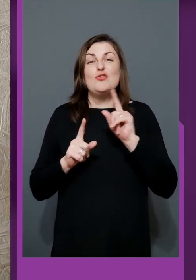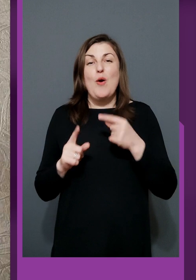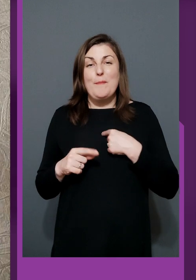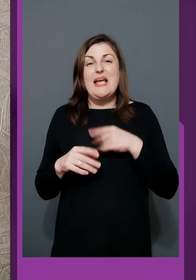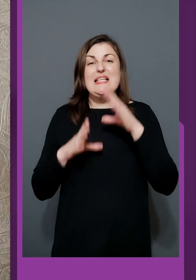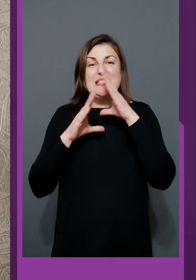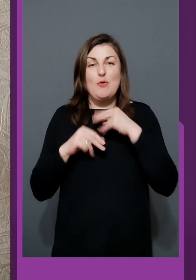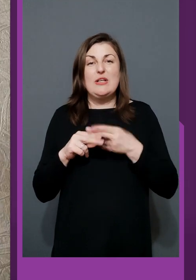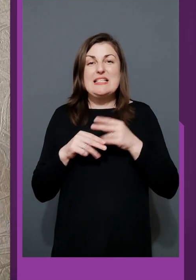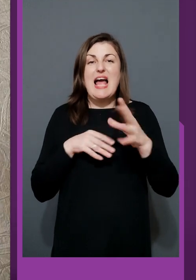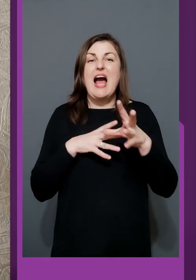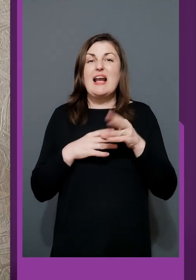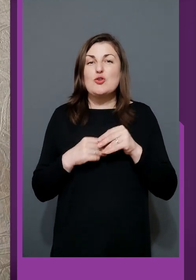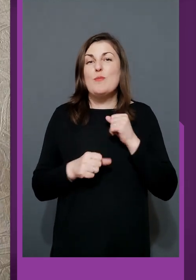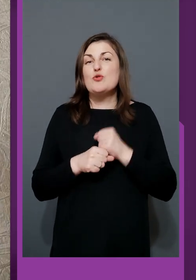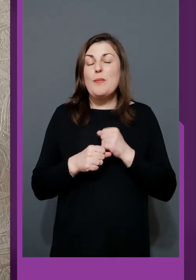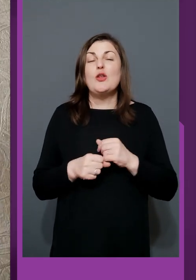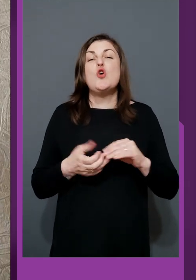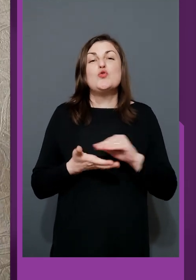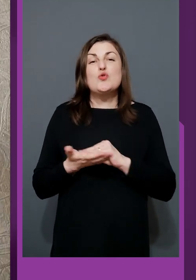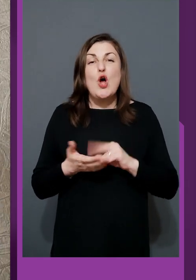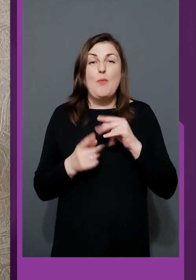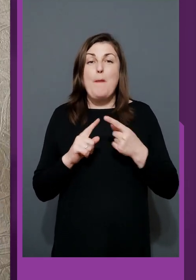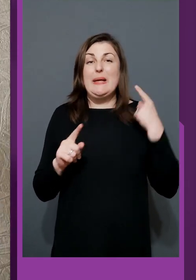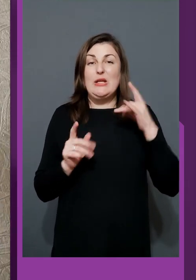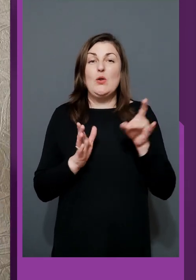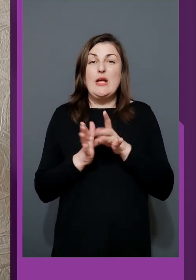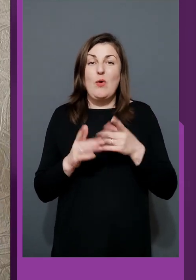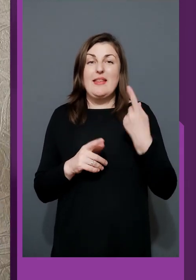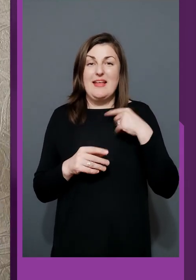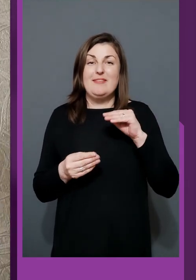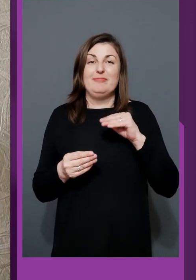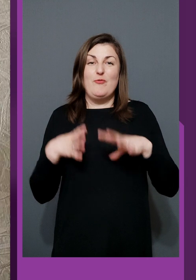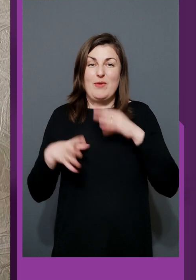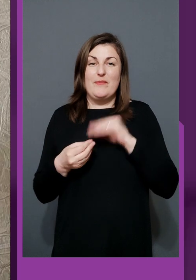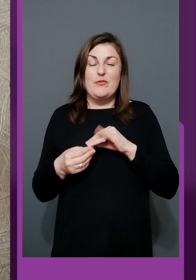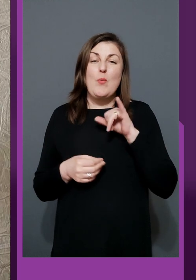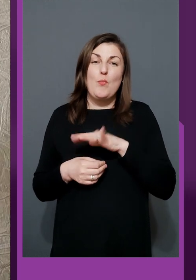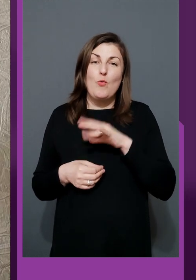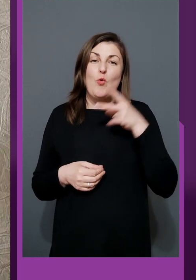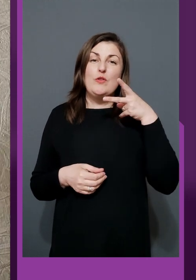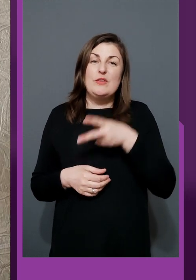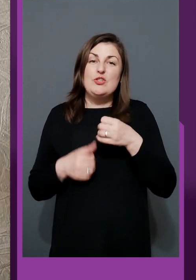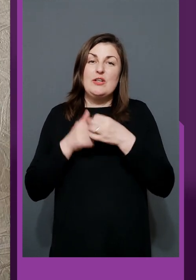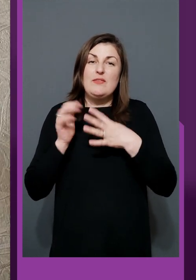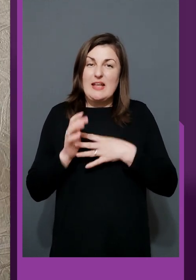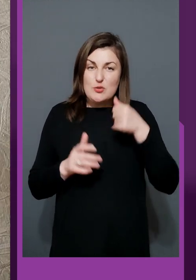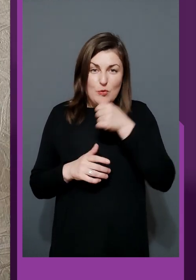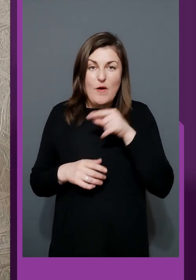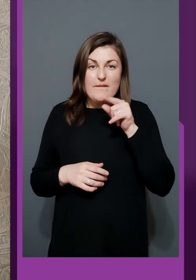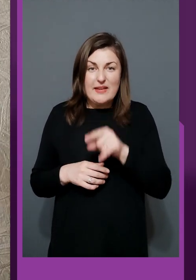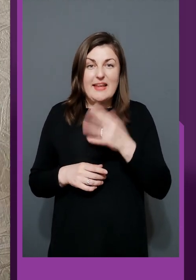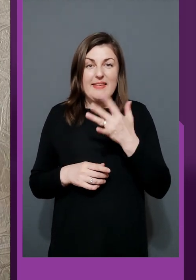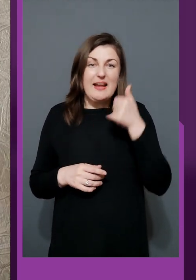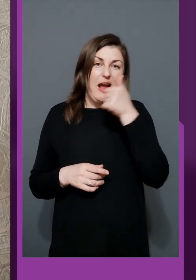що ми змогли це разом зробити знову бо минулий рекорд на цій саме вправі був у 2019